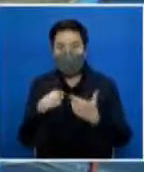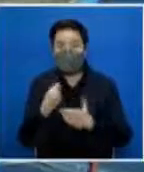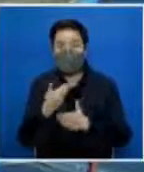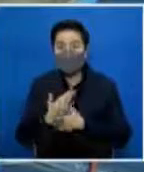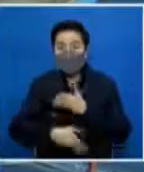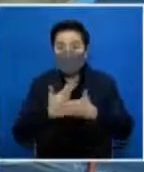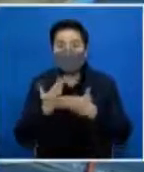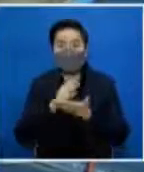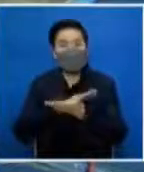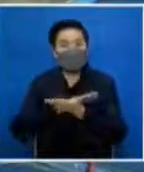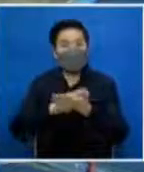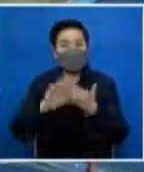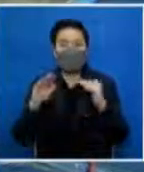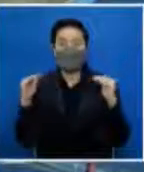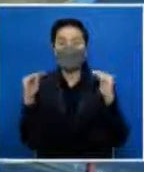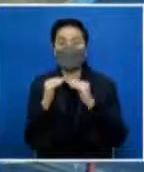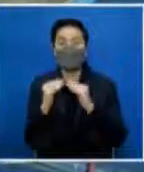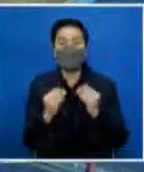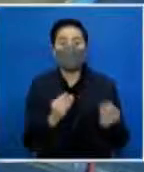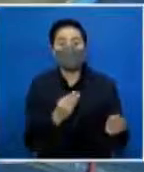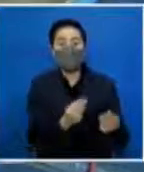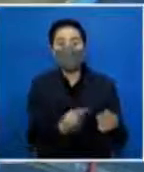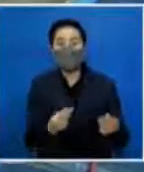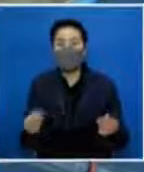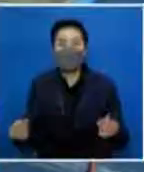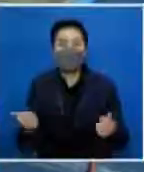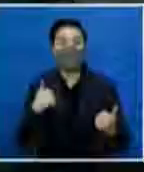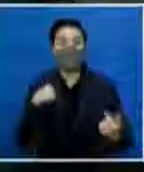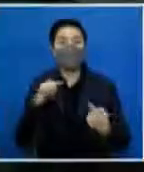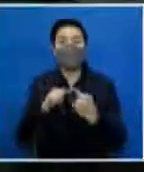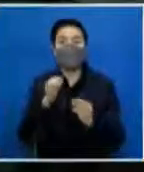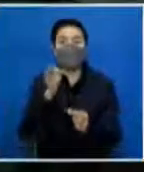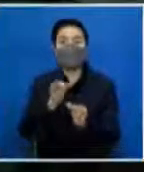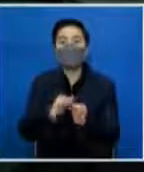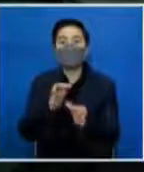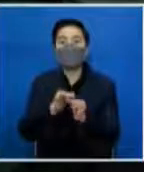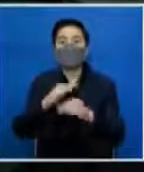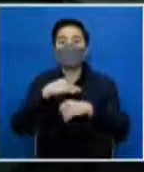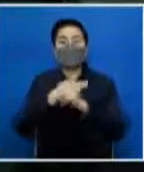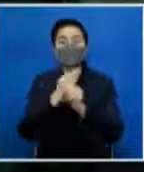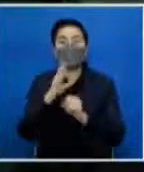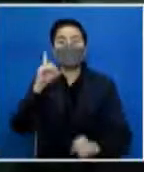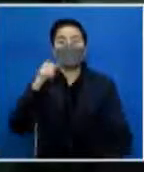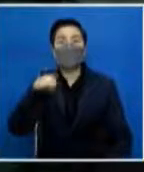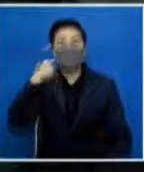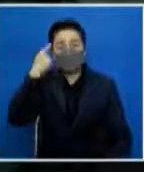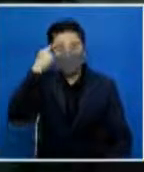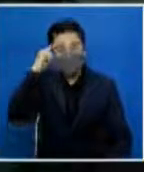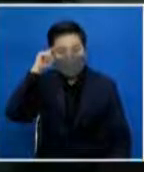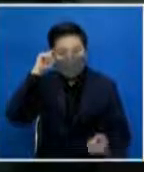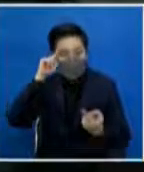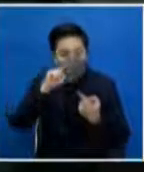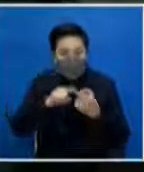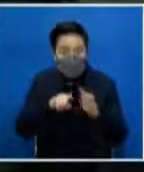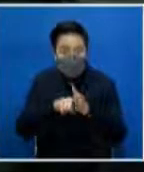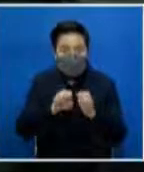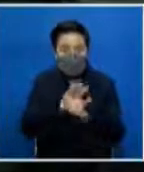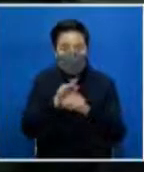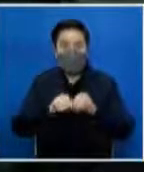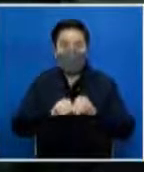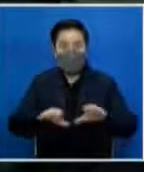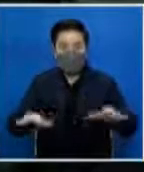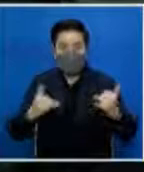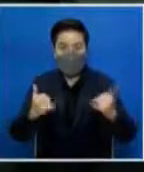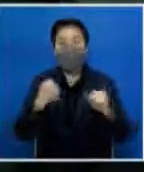รางวัลแล้วเสร็จด้วยความบริสุทธิ์ยุติธรรมซึ่งธนาคารออมสินได้ตระหนักถึงสถานการณ์การแพร่ระบาดของไวรัสโควิด-19